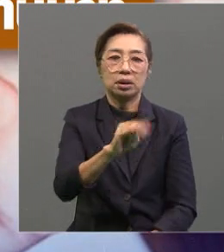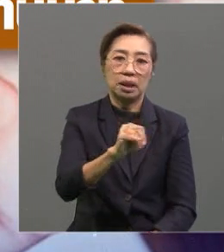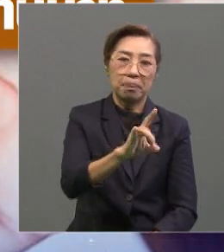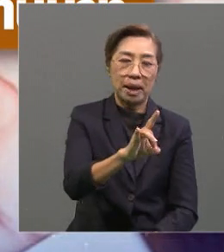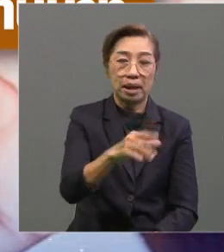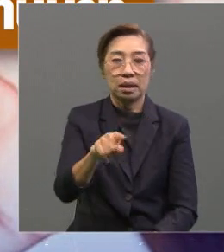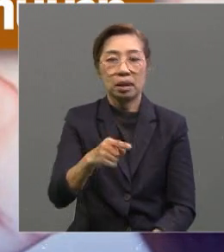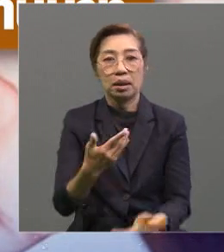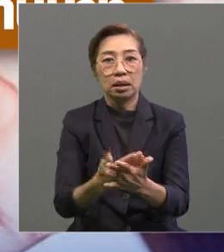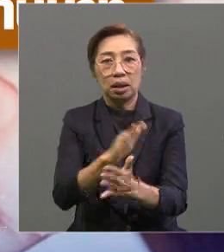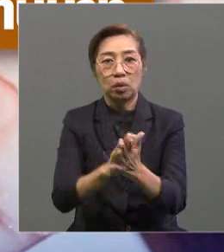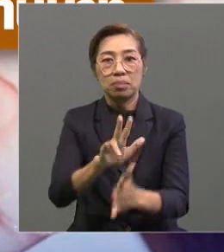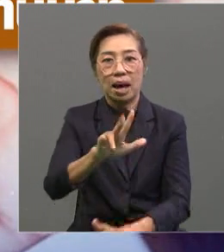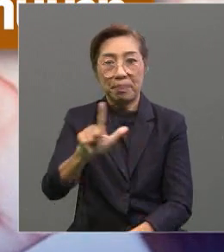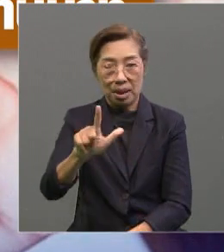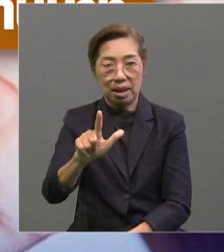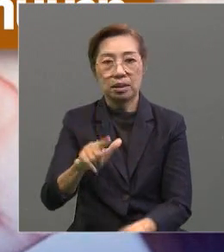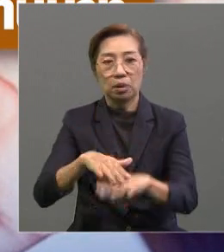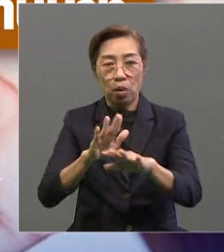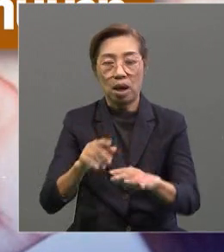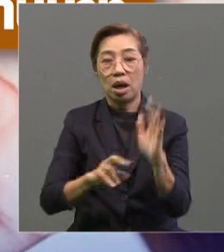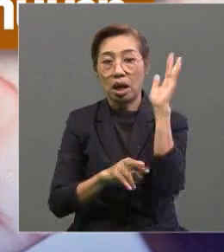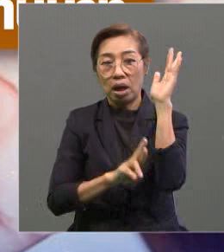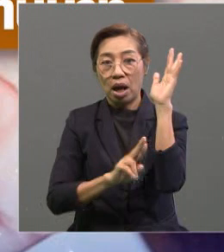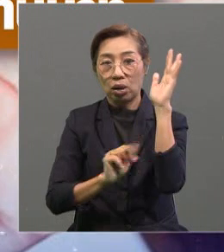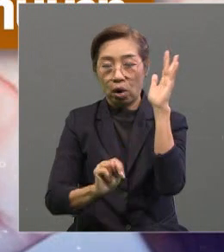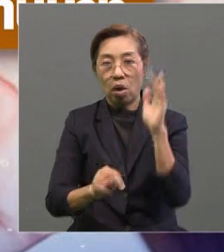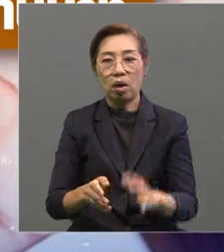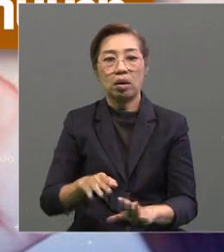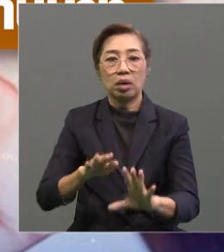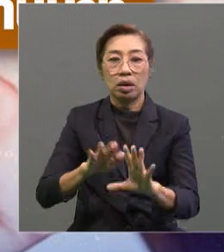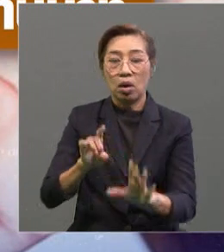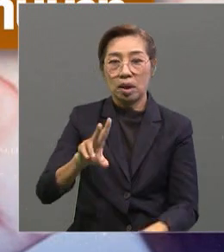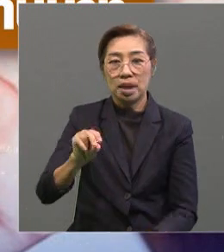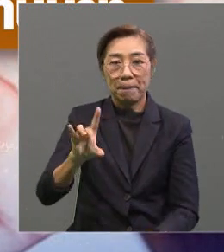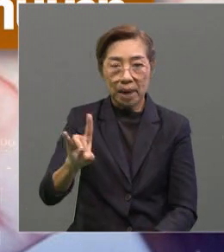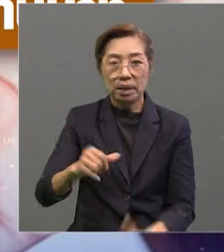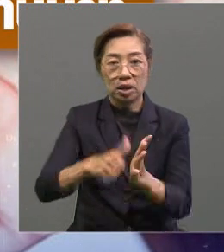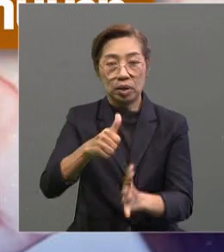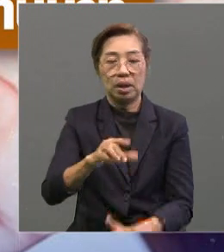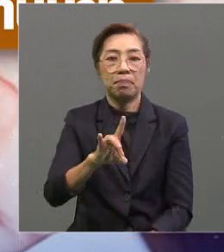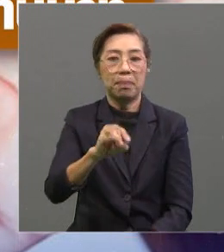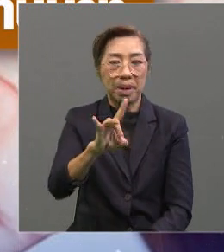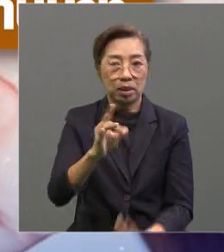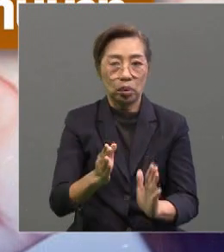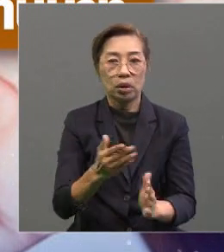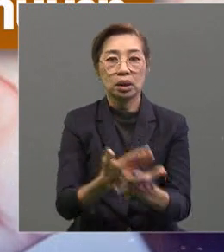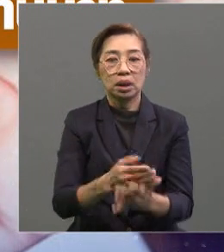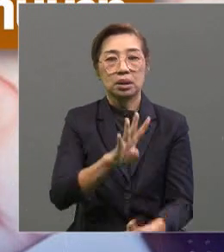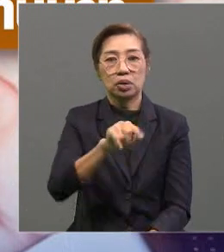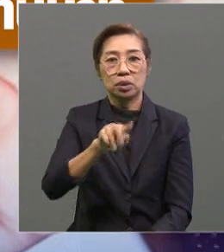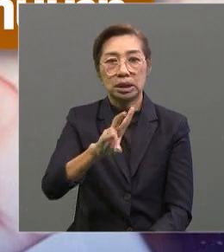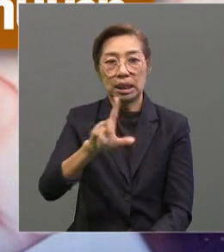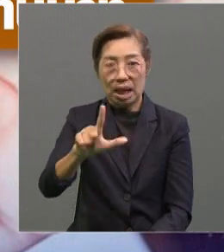มูลหนี่นี่กกว่า 3ล้านบาทระนองนะครับลงทะเบียน 138คนเจ้าหนี้ 88คนหมูลหนี้ 4.7ล้าน